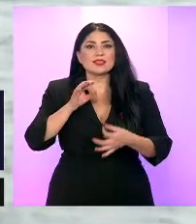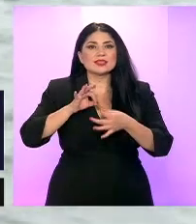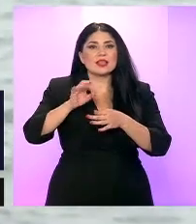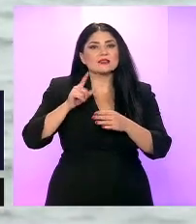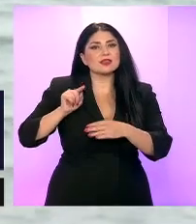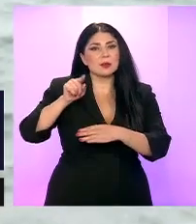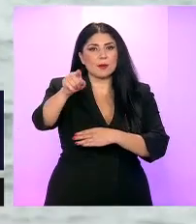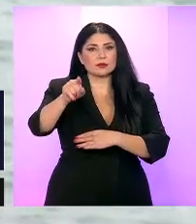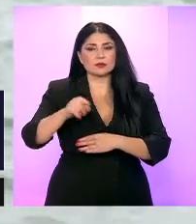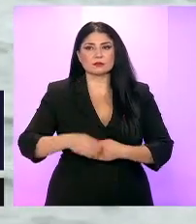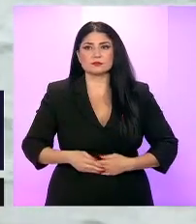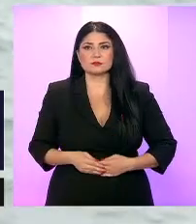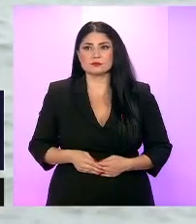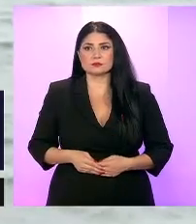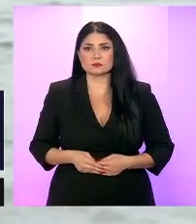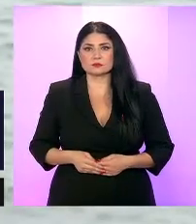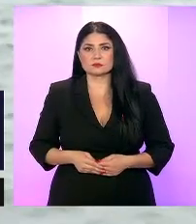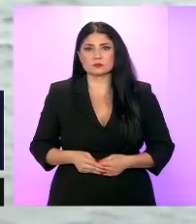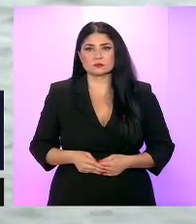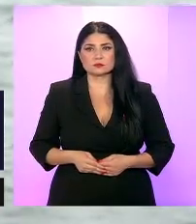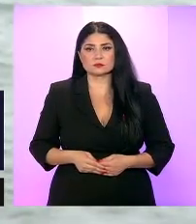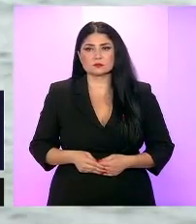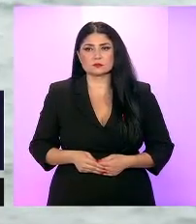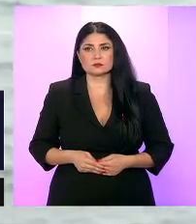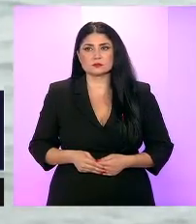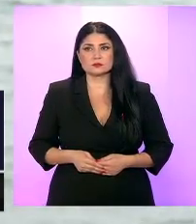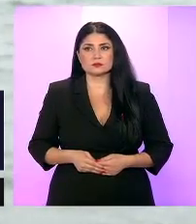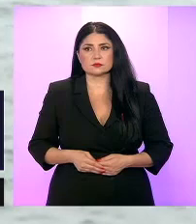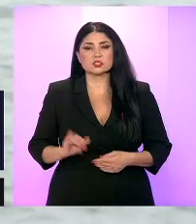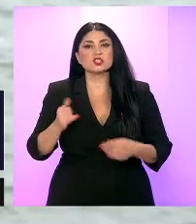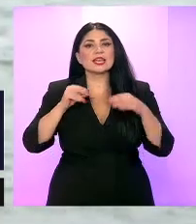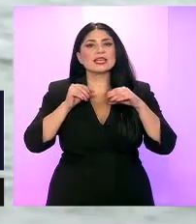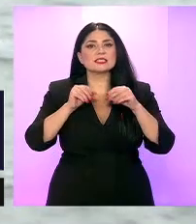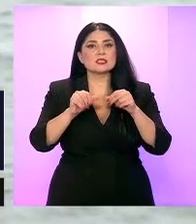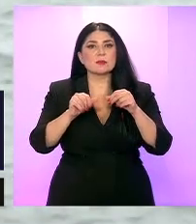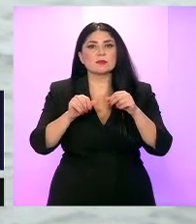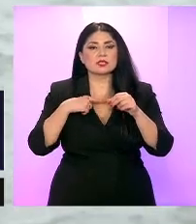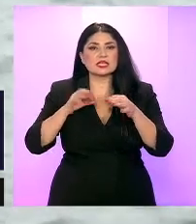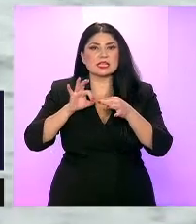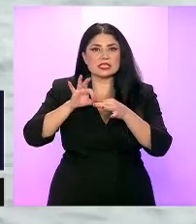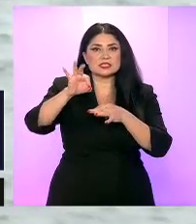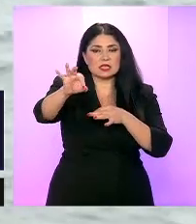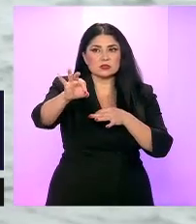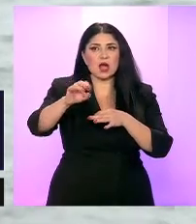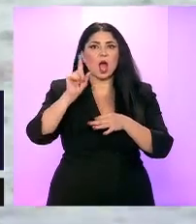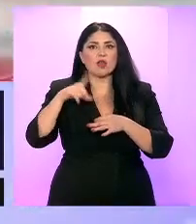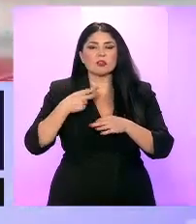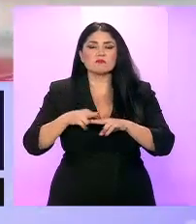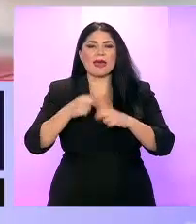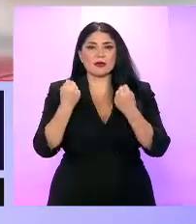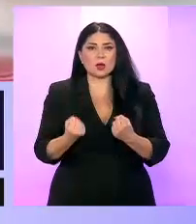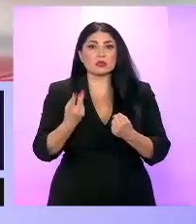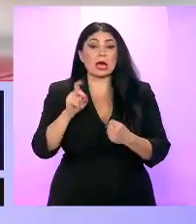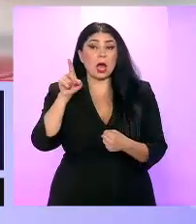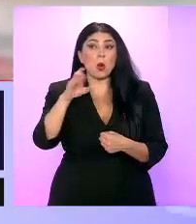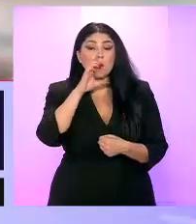și, să spunem așa, întinsurile de nisip asigură distanțe mari, ar fi fost mult mai dificil. Acolo